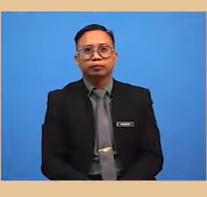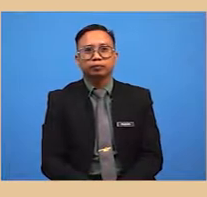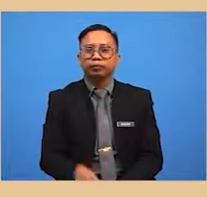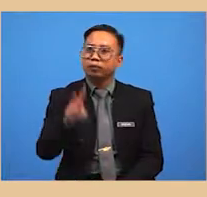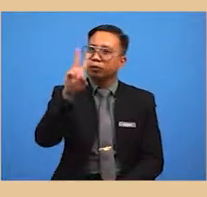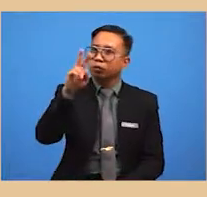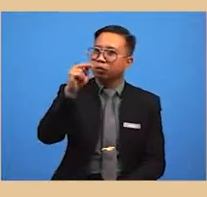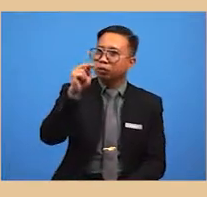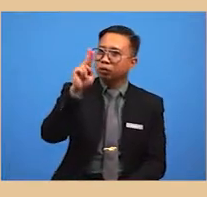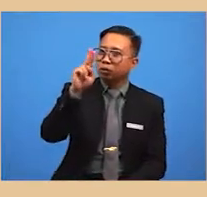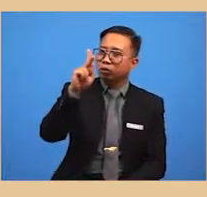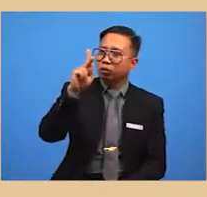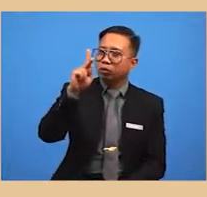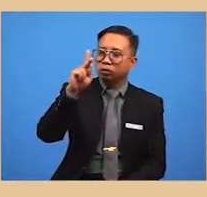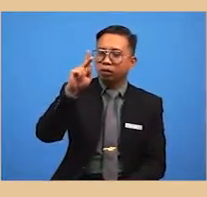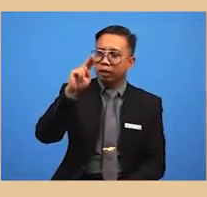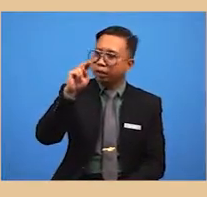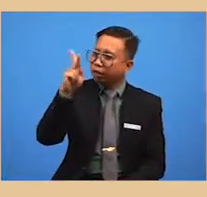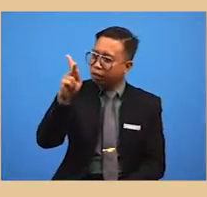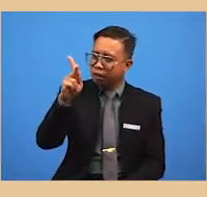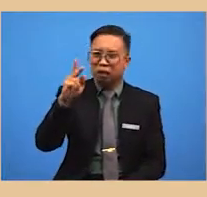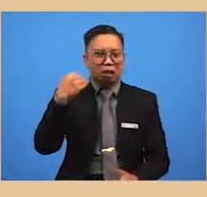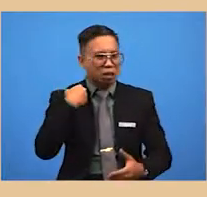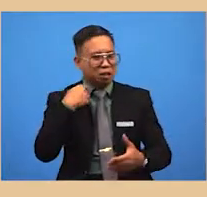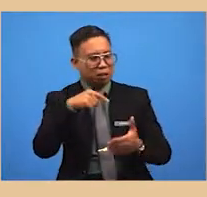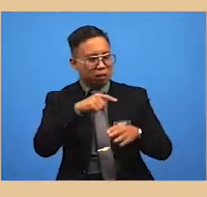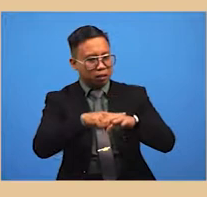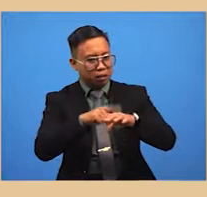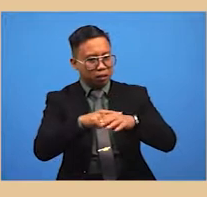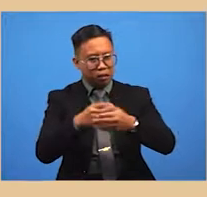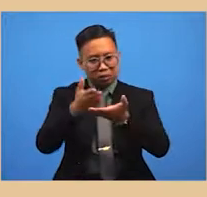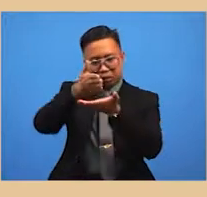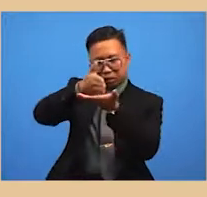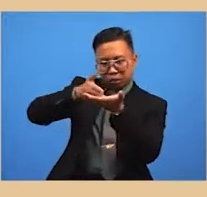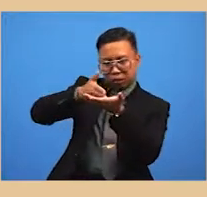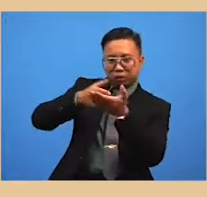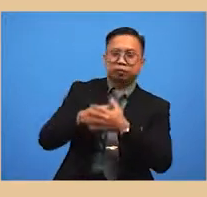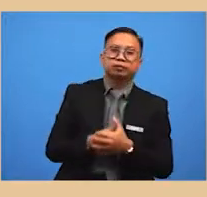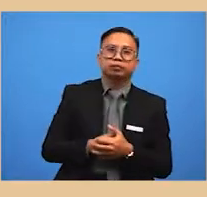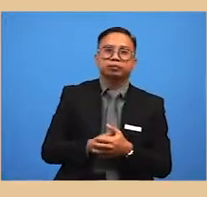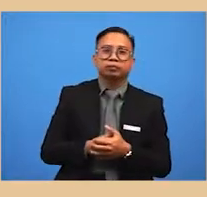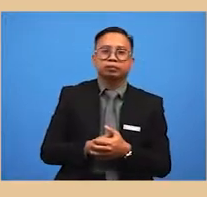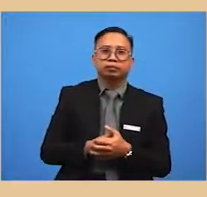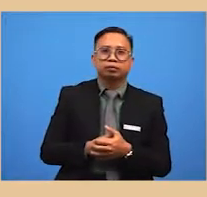2 nukleus pula tertinggal di tengah-tengah pundi embrio. Nukleus ini dikenali